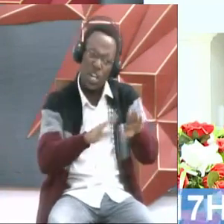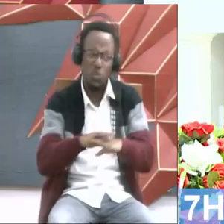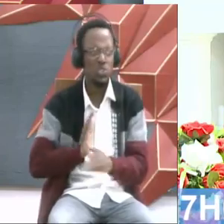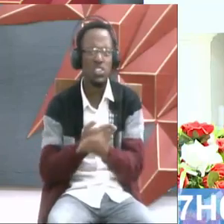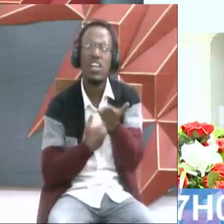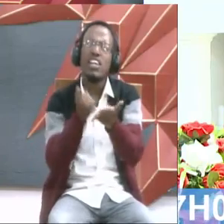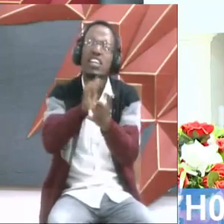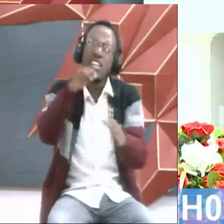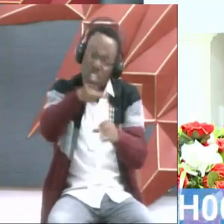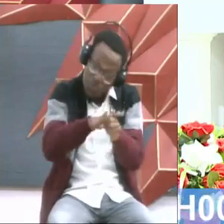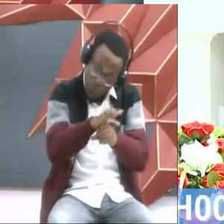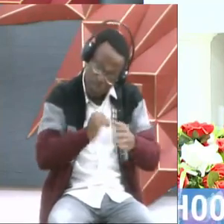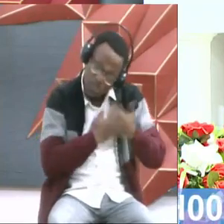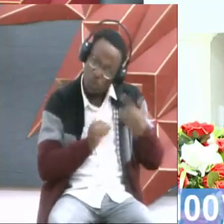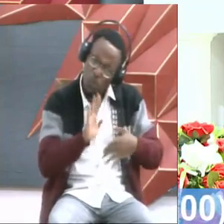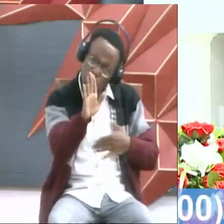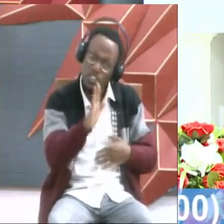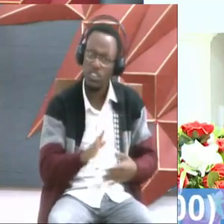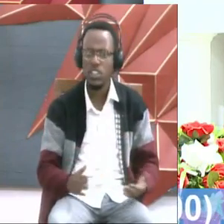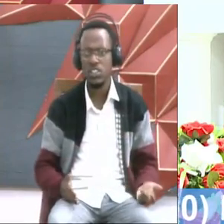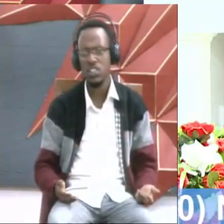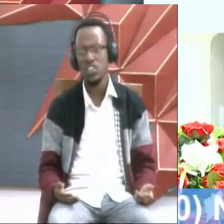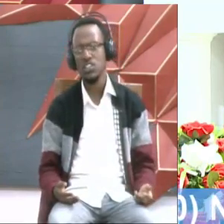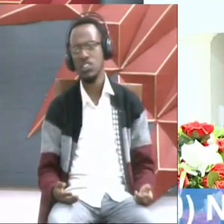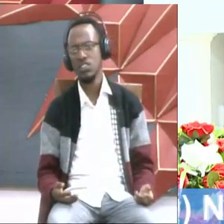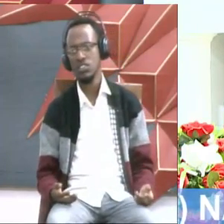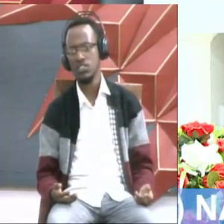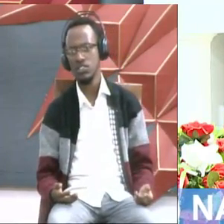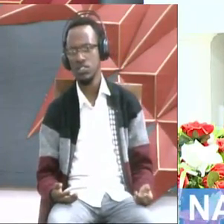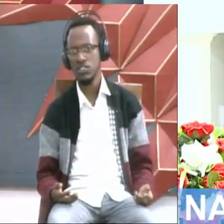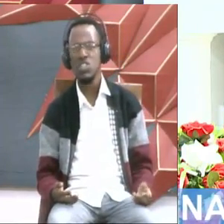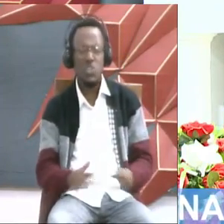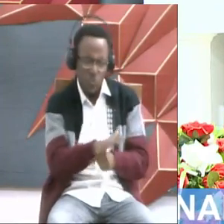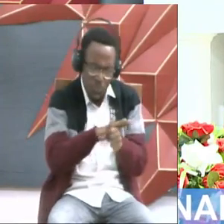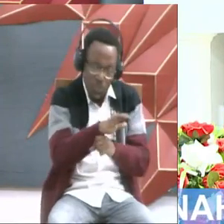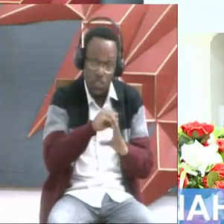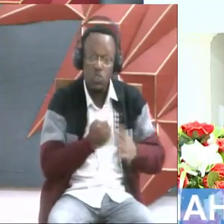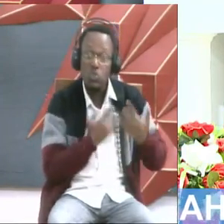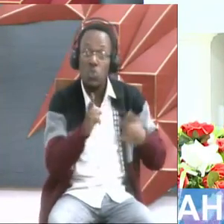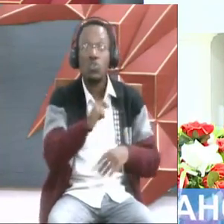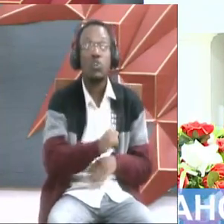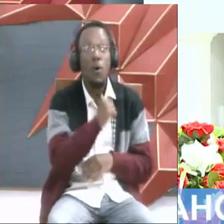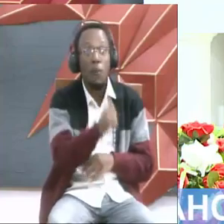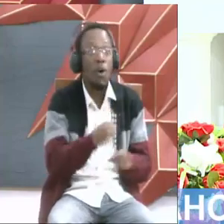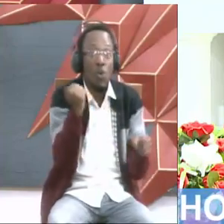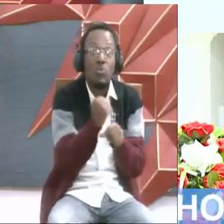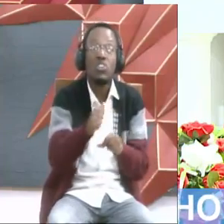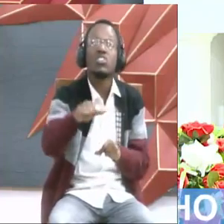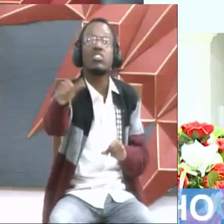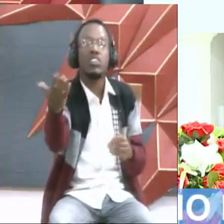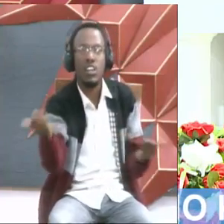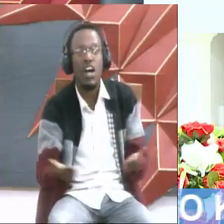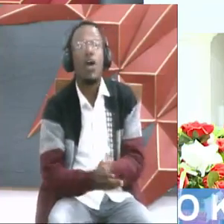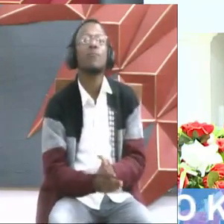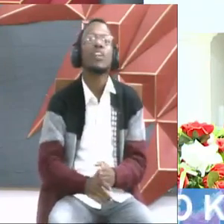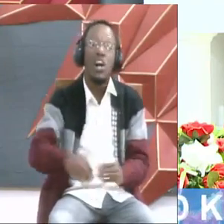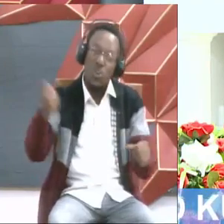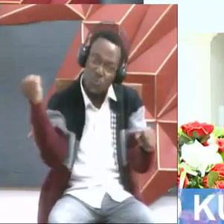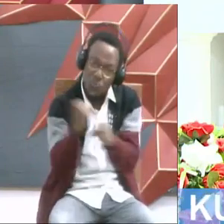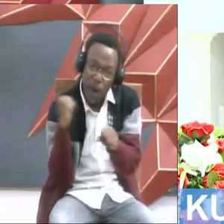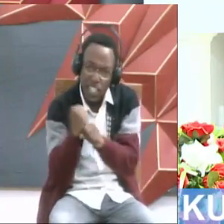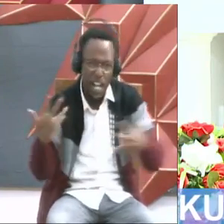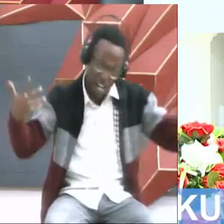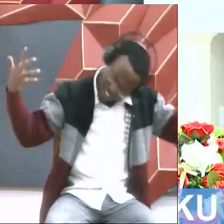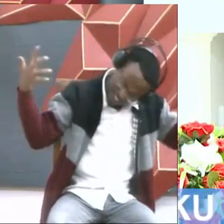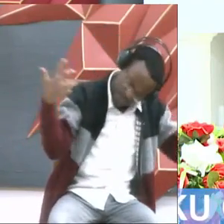Que cela puisse entrer en vous. Amen. Nimukora ibyanyu, mukora iby'ijambo ryavuze.